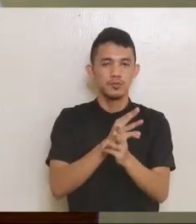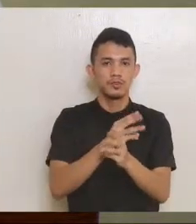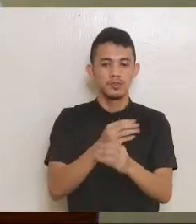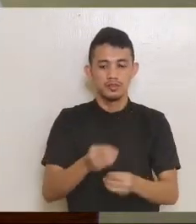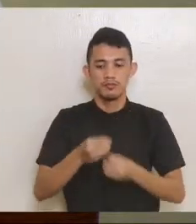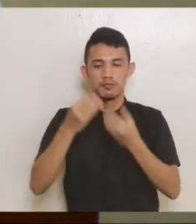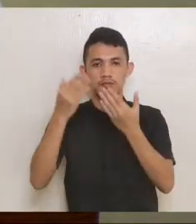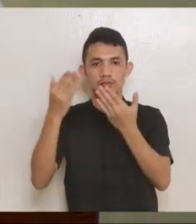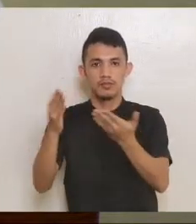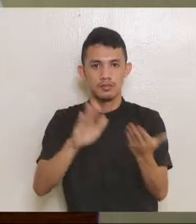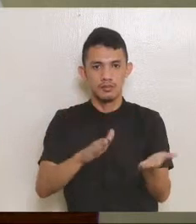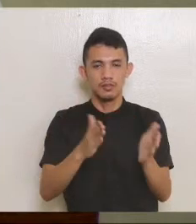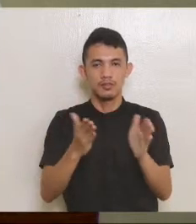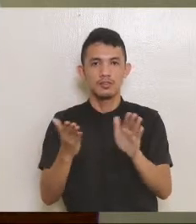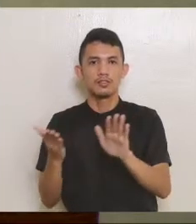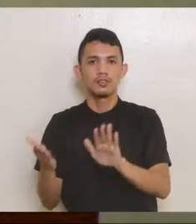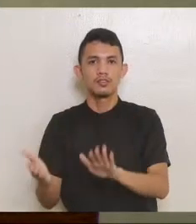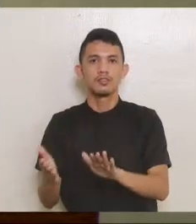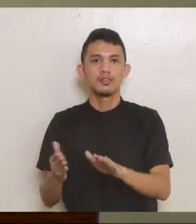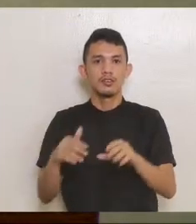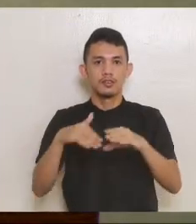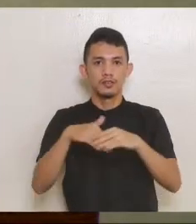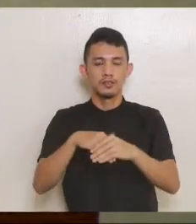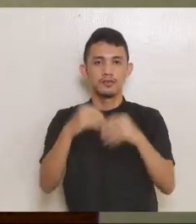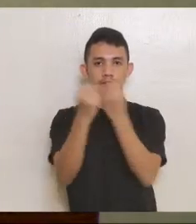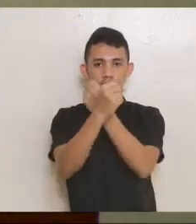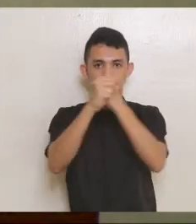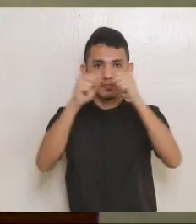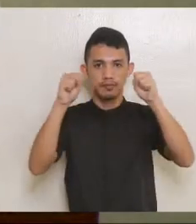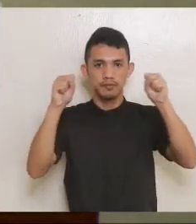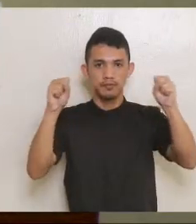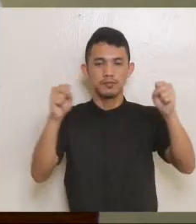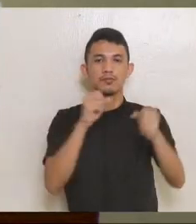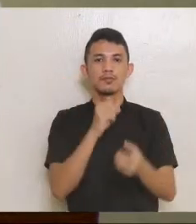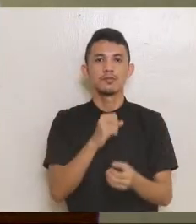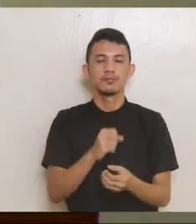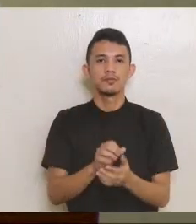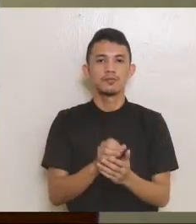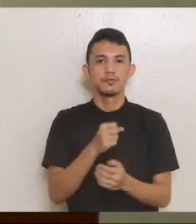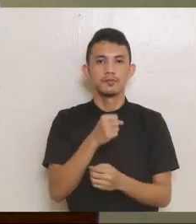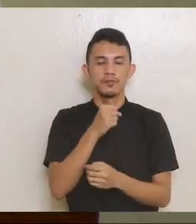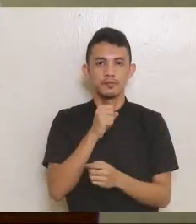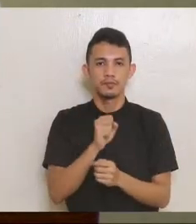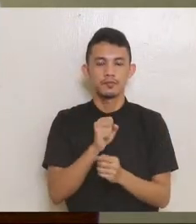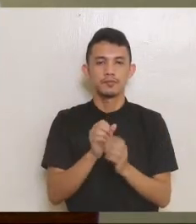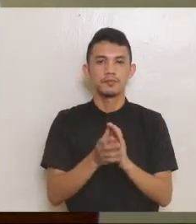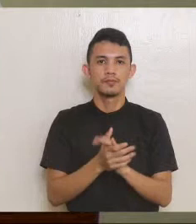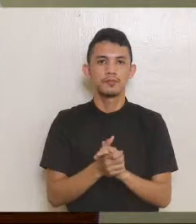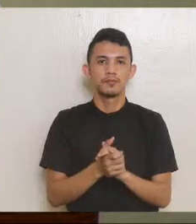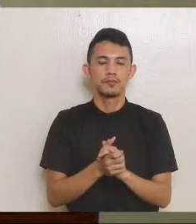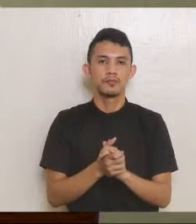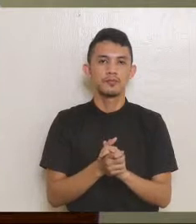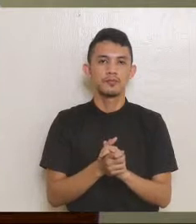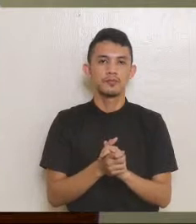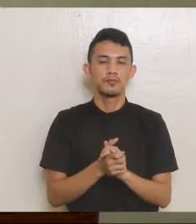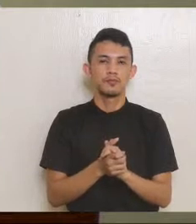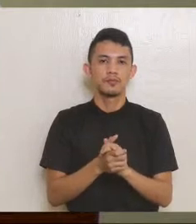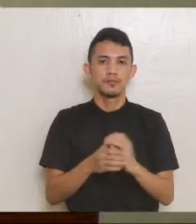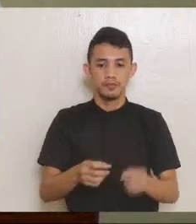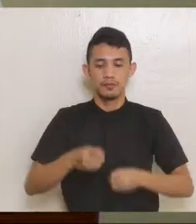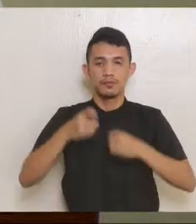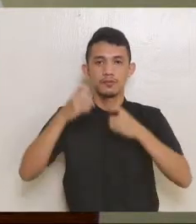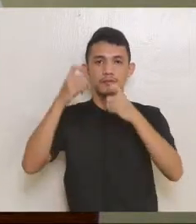sa kamatayon nga sa kaluwasan magsiguro. Igasa nila ang langit ng